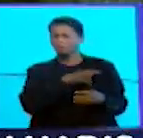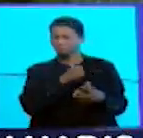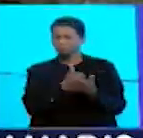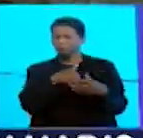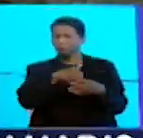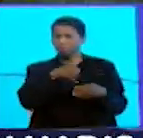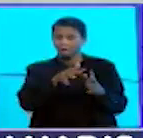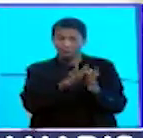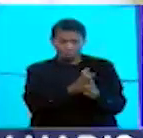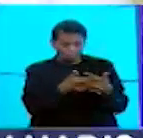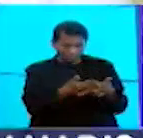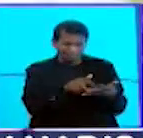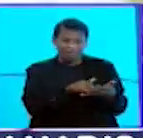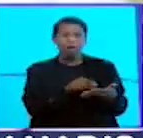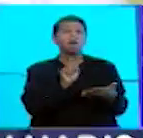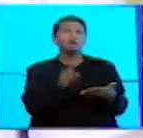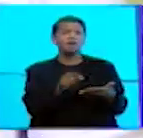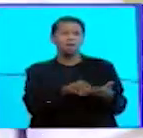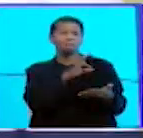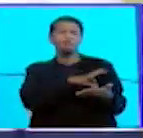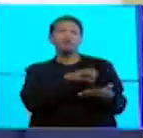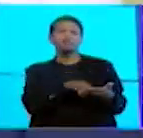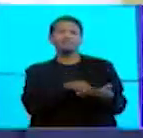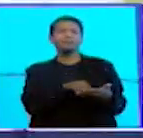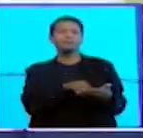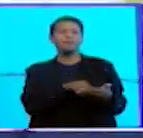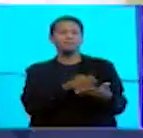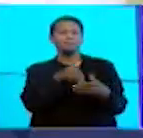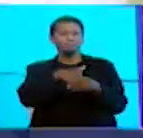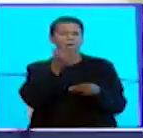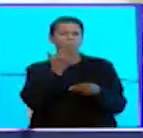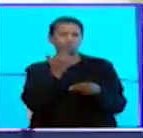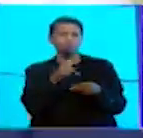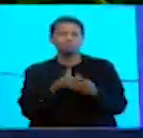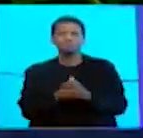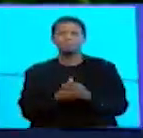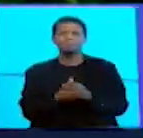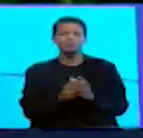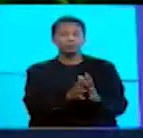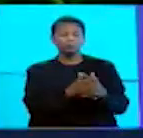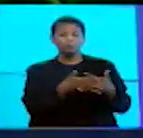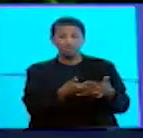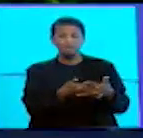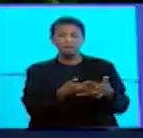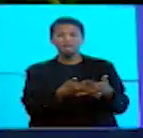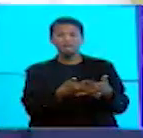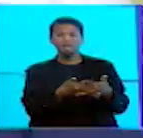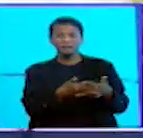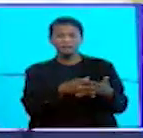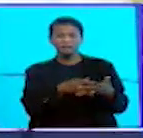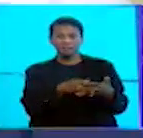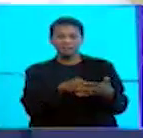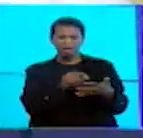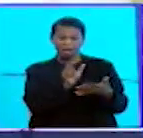hadis. Di dalam Quran, surah An-Nahl ayat 69 disebutkan, yakhruju min butuniha